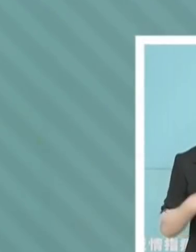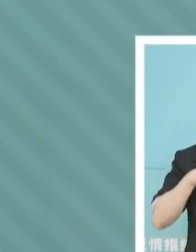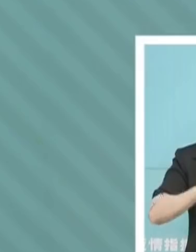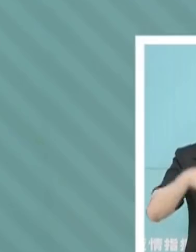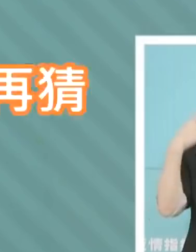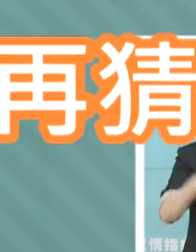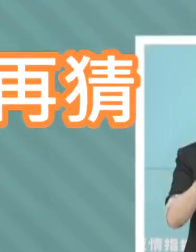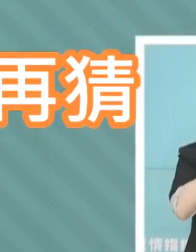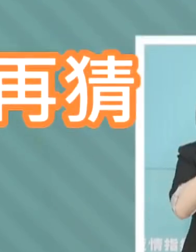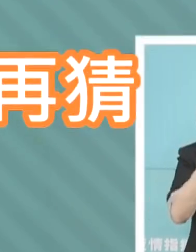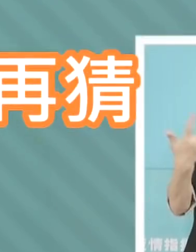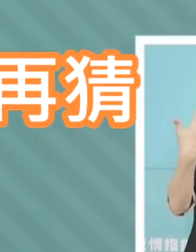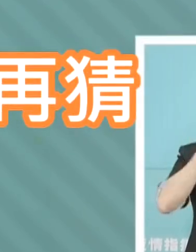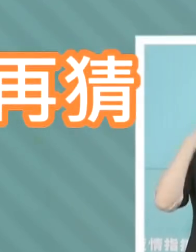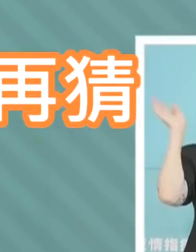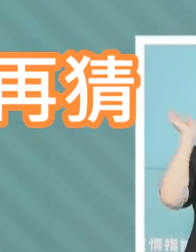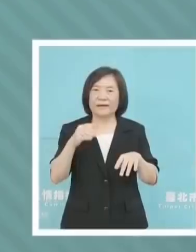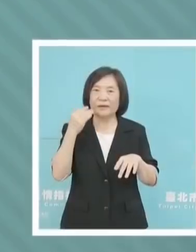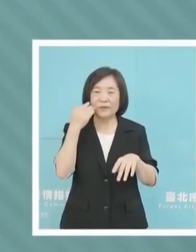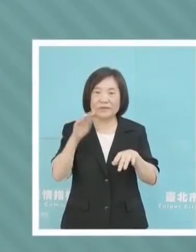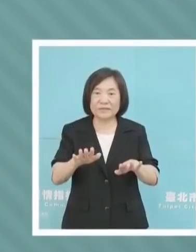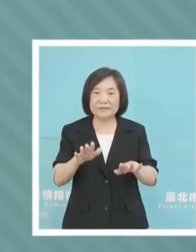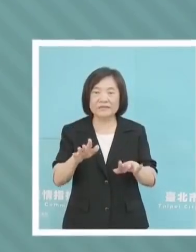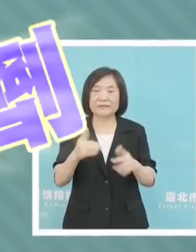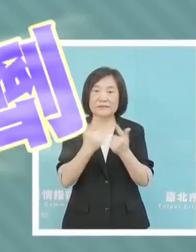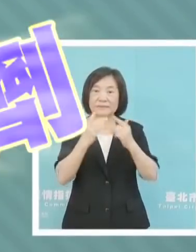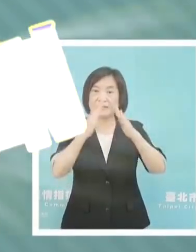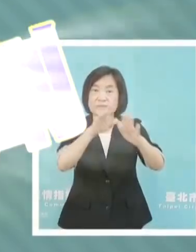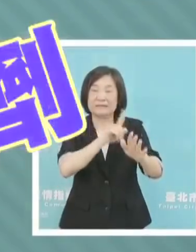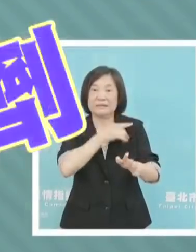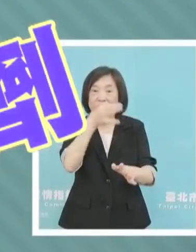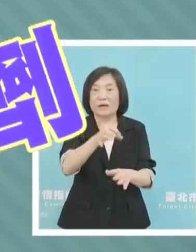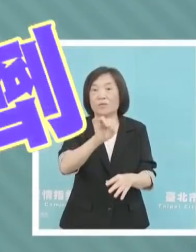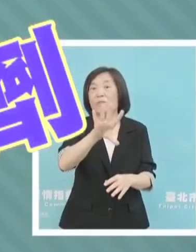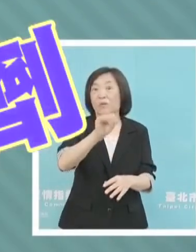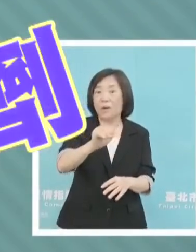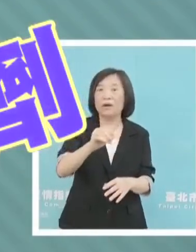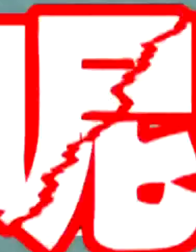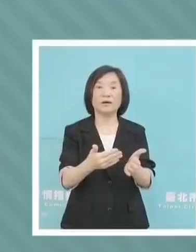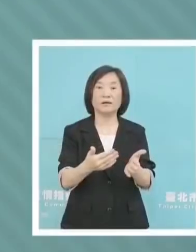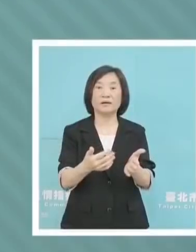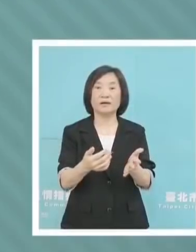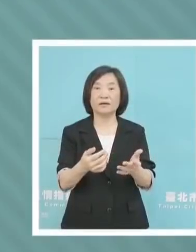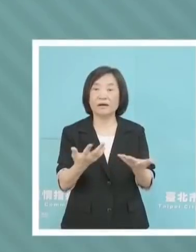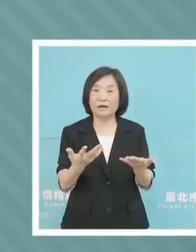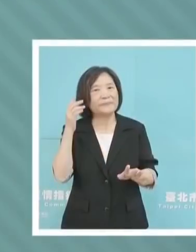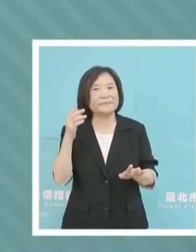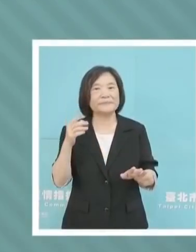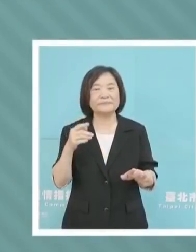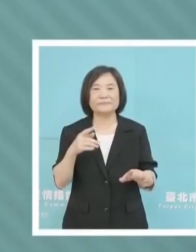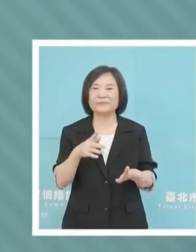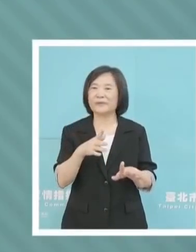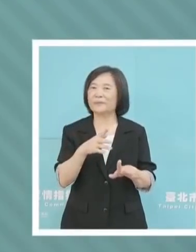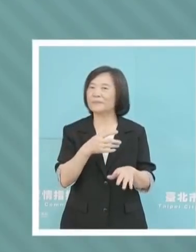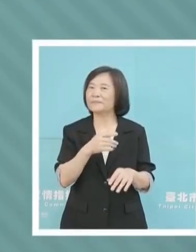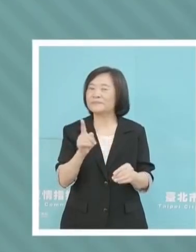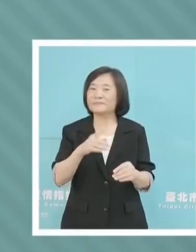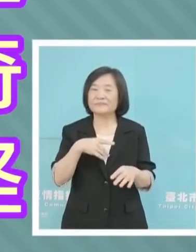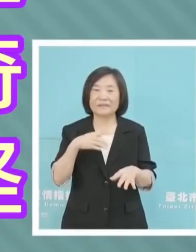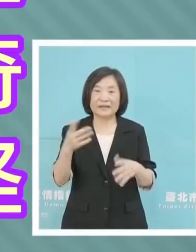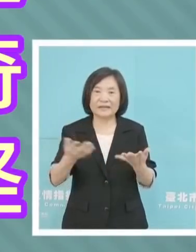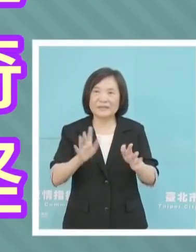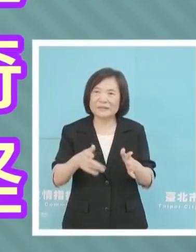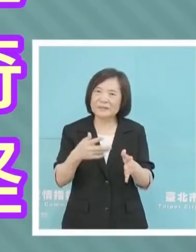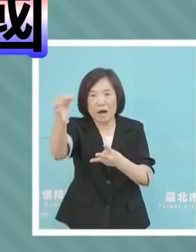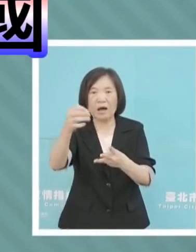听，你知道哦，也不想再去猜测了。就算台北市去买了500万剂，你知道哦，那然后呢？很多东西哈，事后越